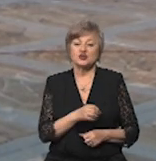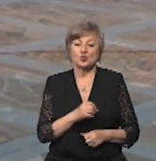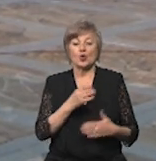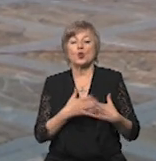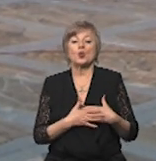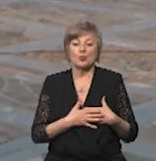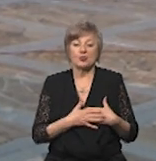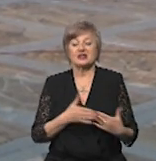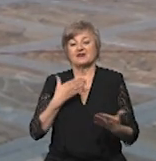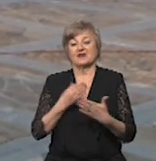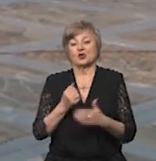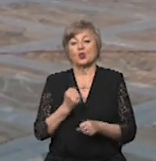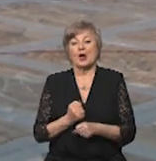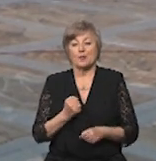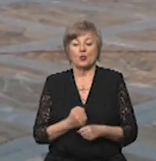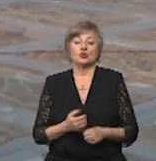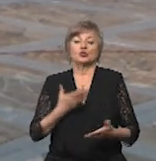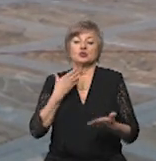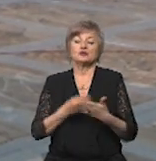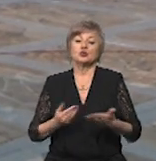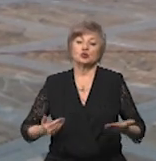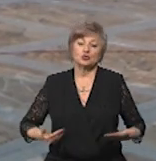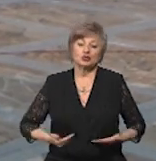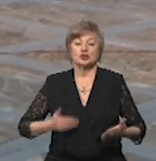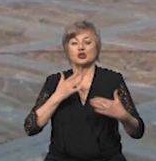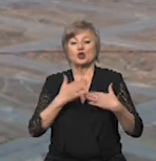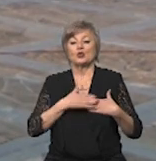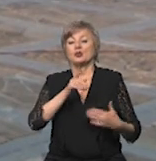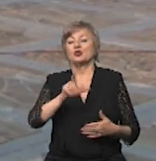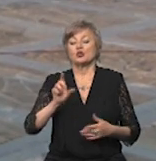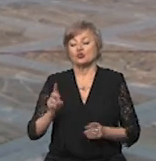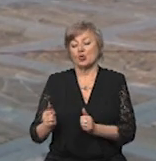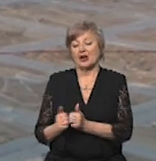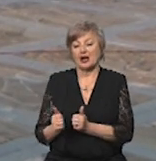Любити свою роботу, любити своє життя, любити людей, які поруч.